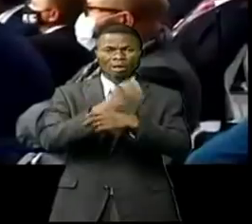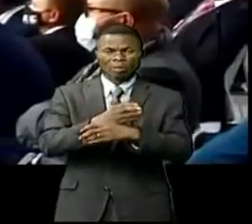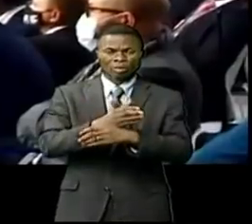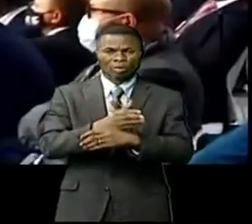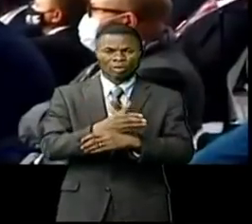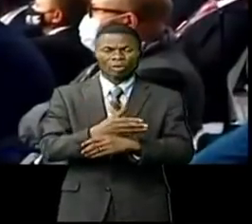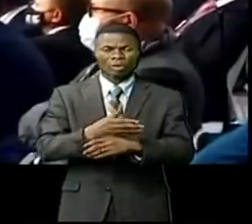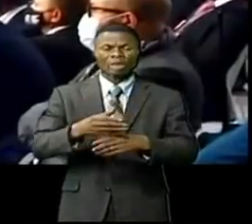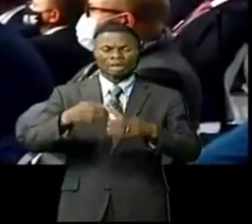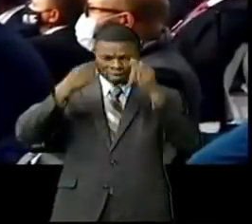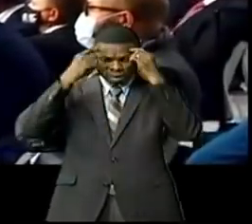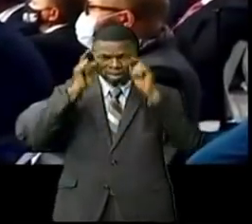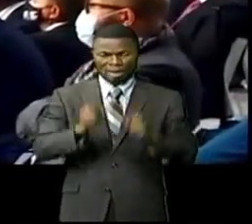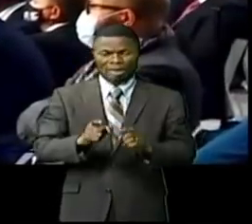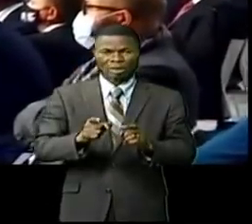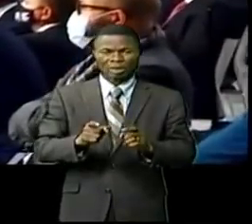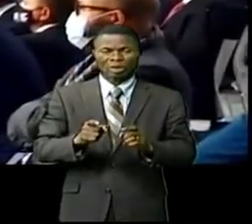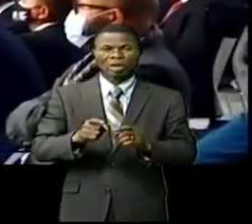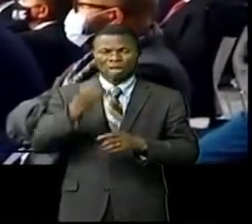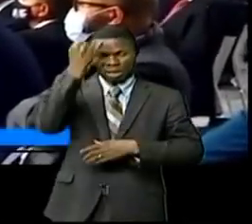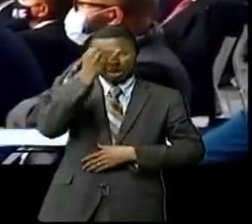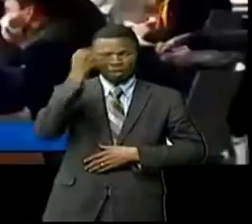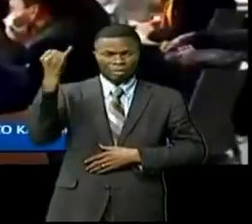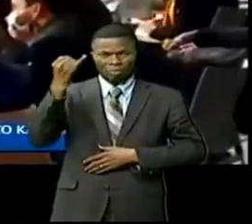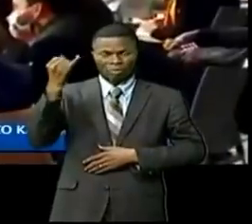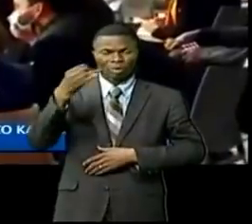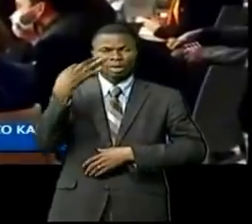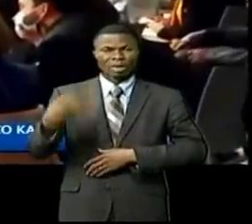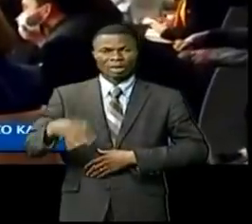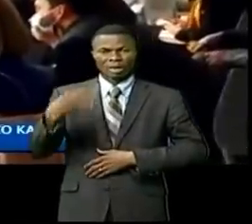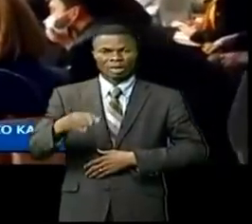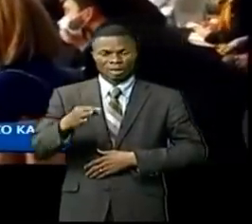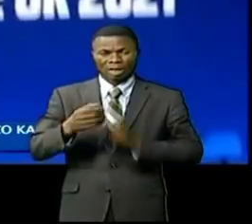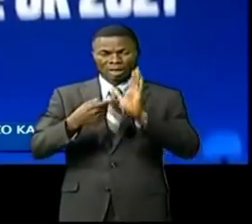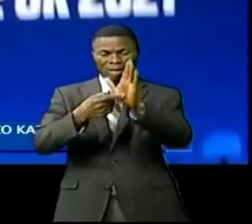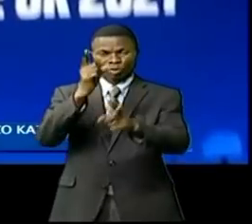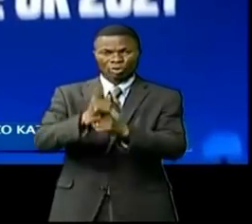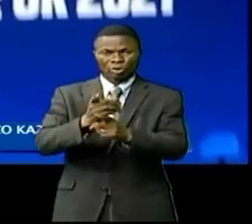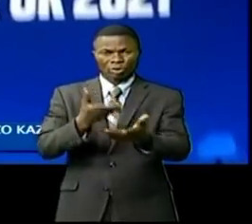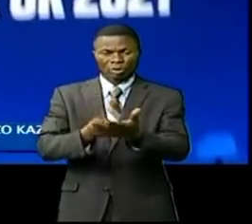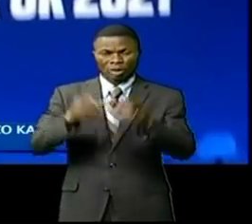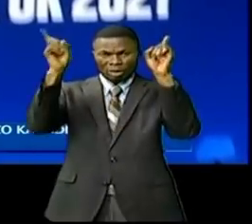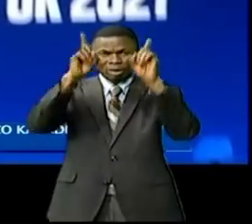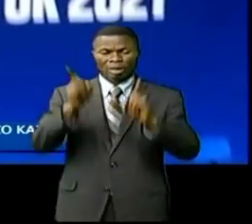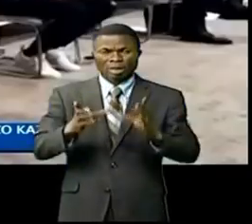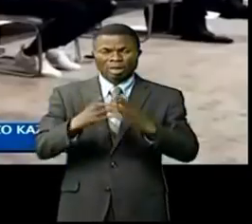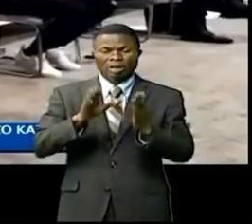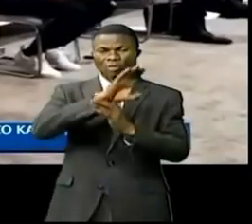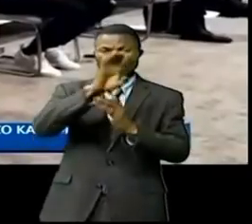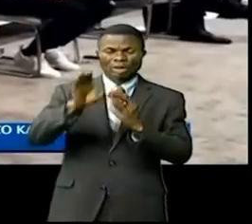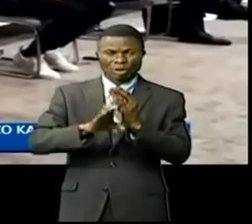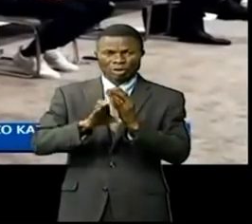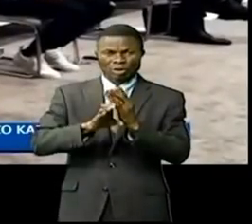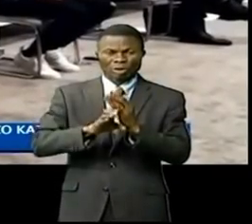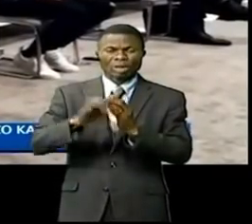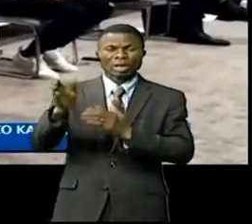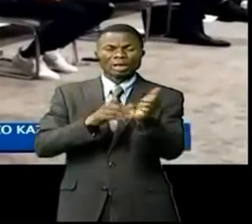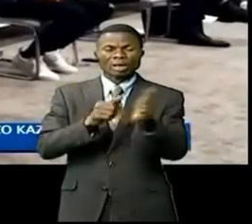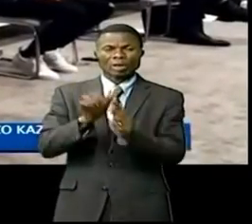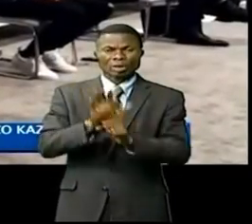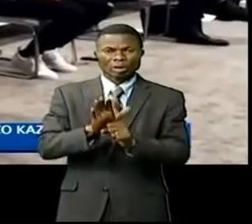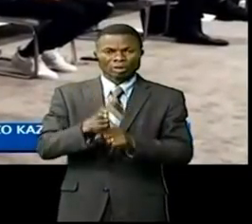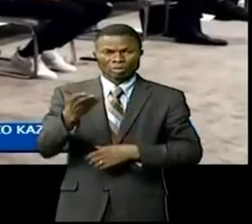accords de Paris et qui devrait être compensé à juste titre. L'Afrique est le continent le moins pollueur, mais